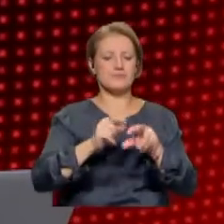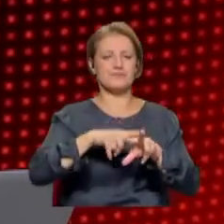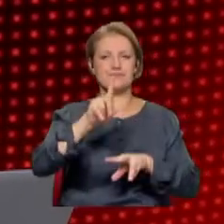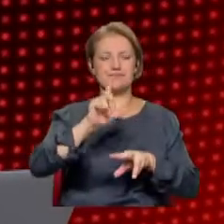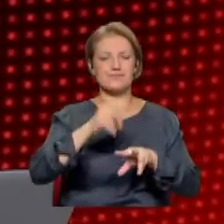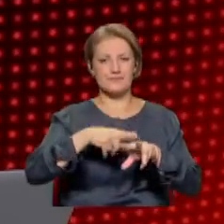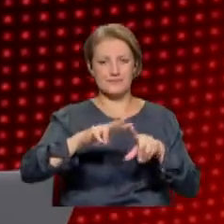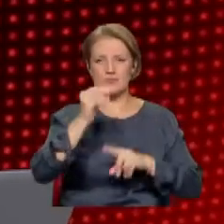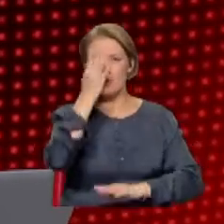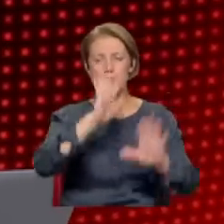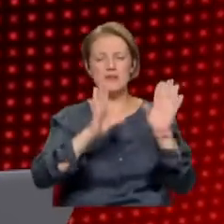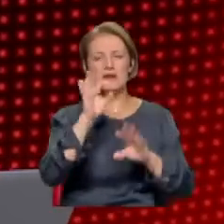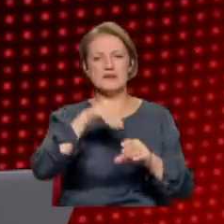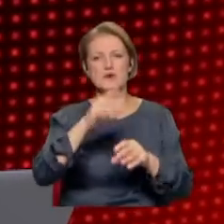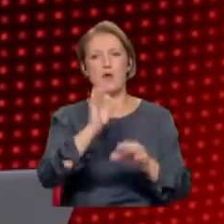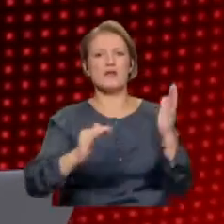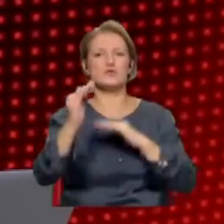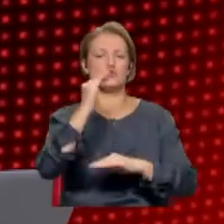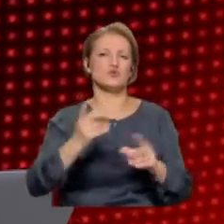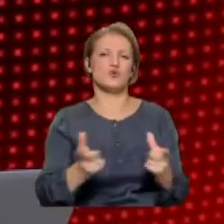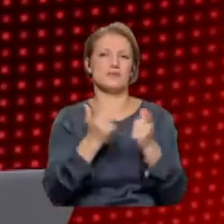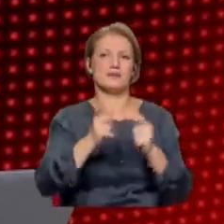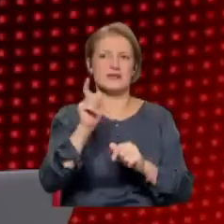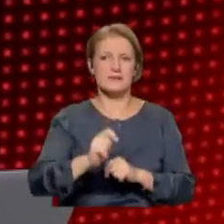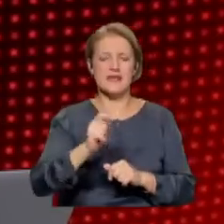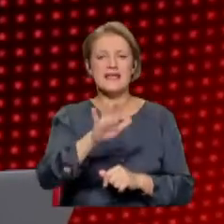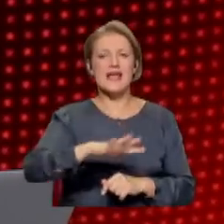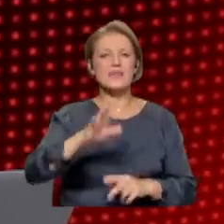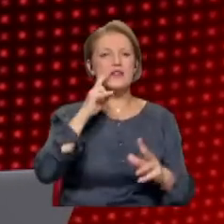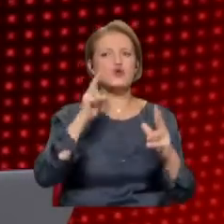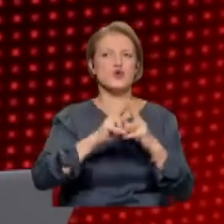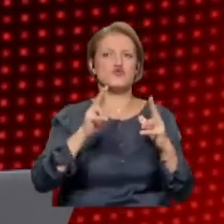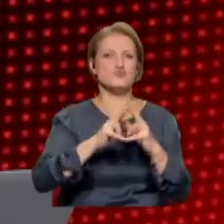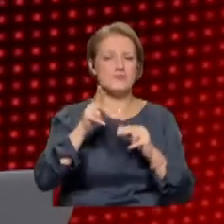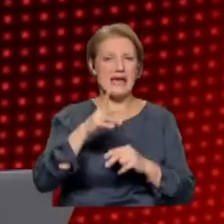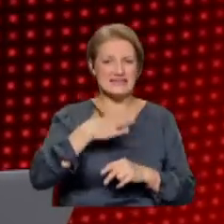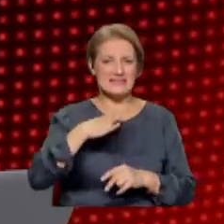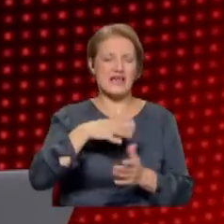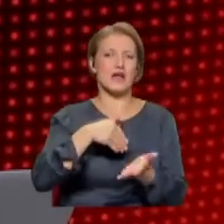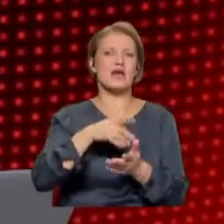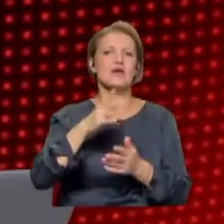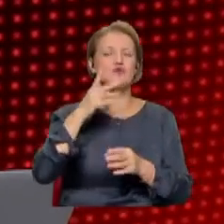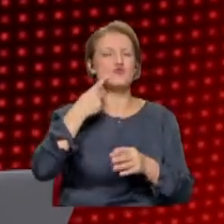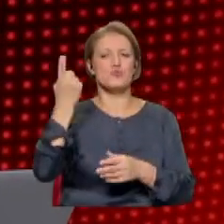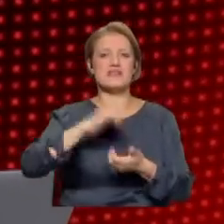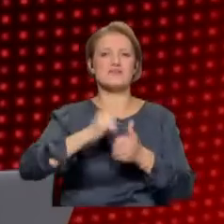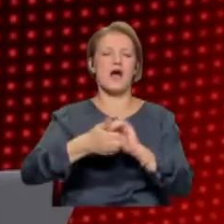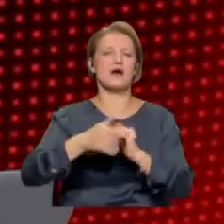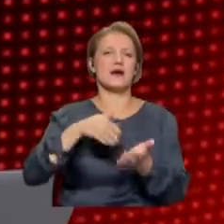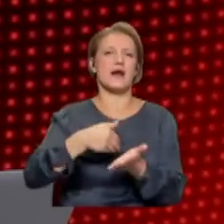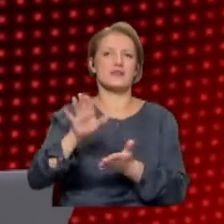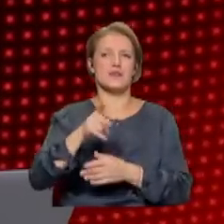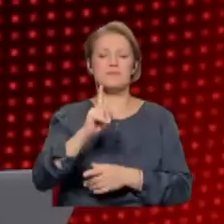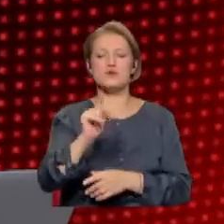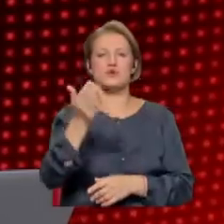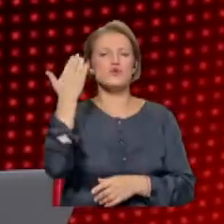için olağanüstü toplandı. Cumhur İttifakı'nın oylarıyla genel görüşme talebi reddedildi. Bir gün önce de Cumhurbaşkanı